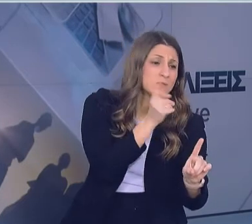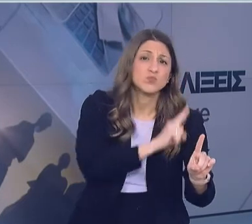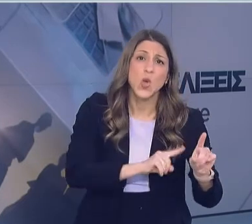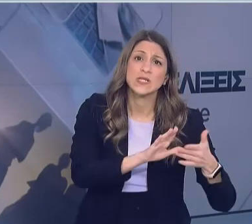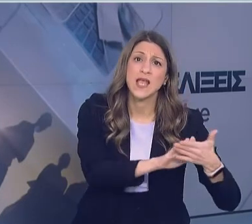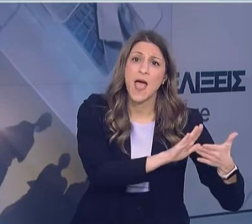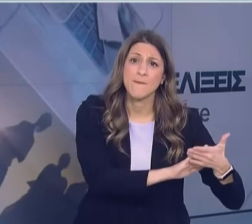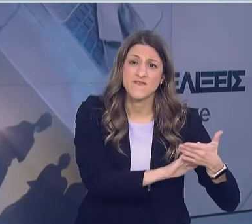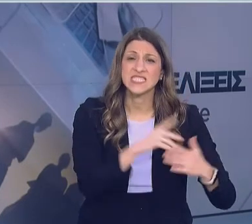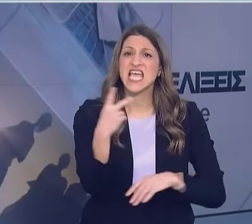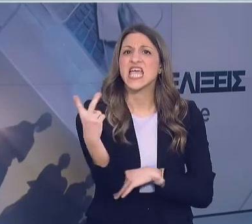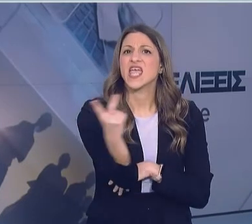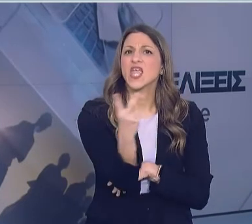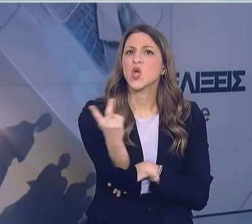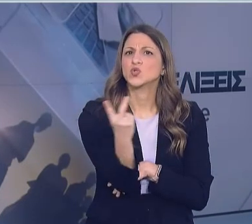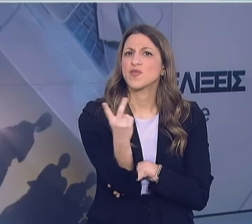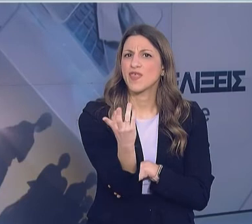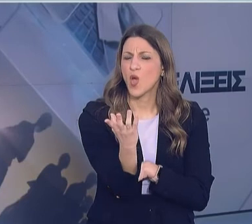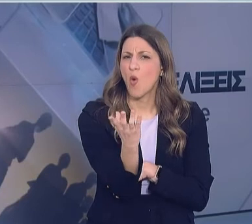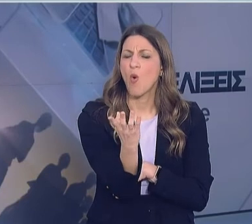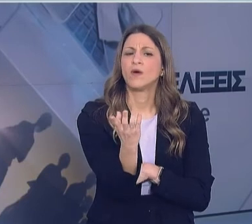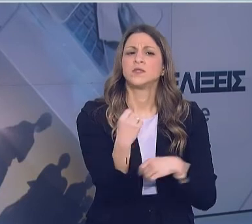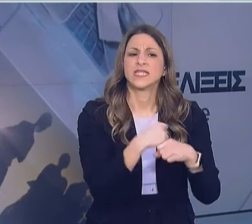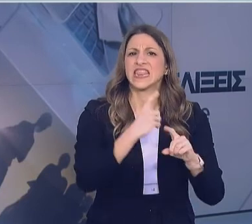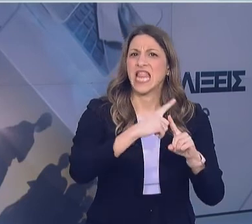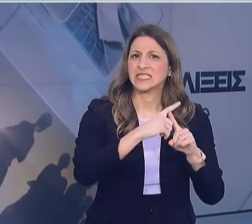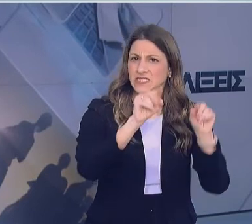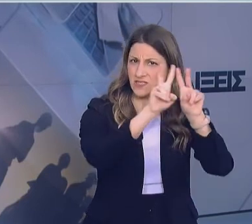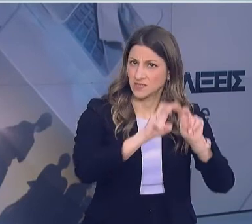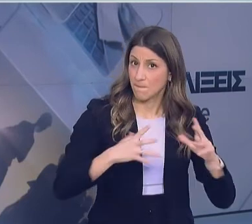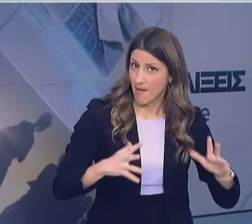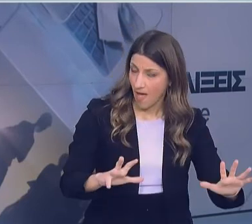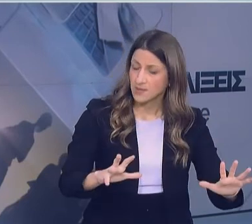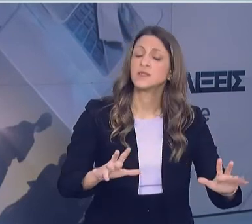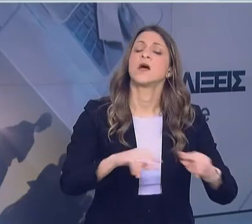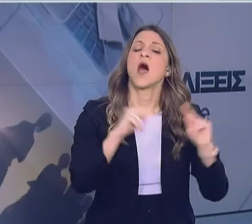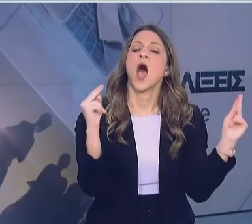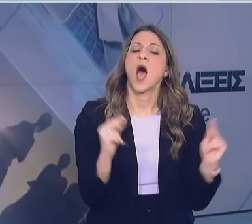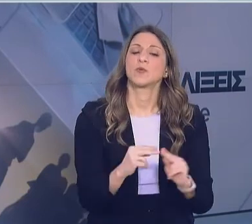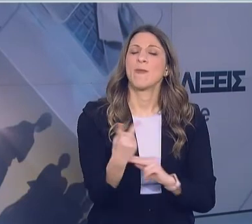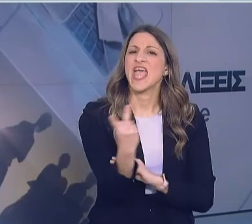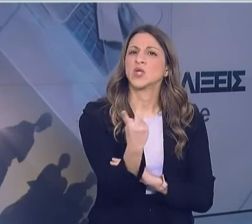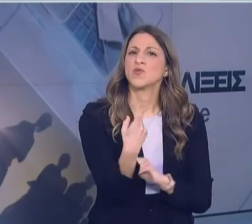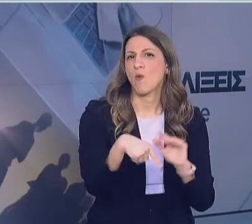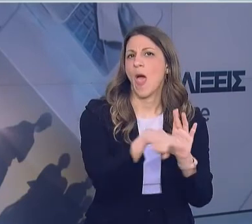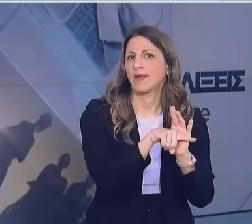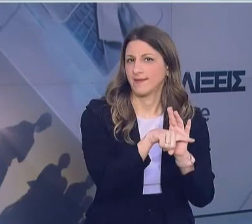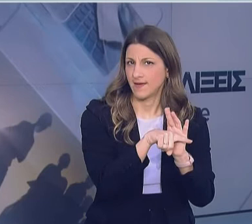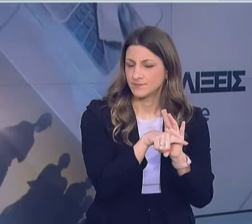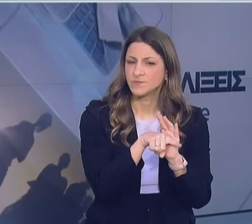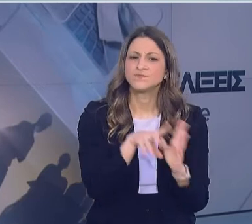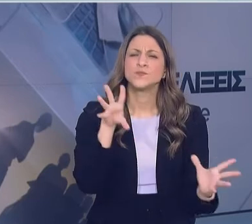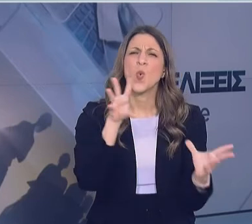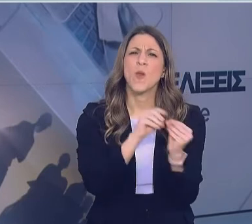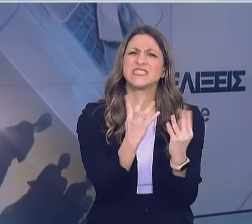Και 22, τα 22 δείγματα ήταν αρνητικά, άρα έχουμε ολοκληρώσει σε 90 περίπου δείγματα στην